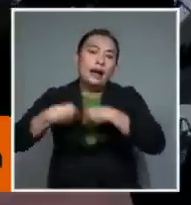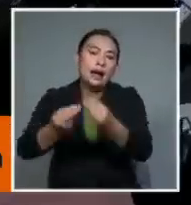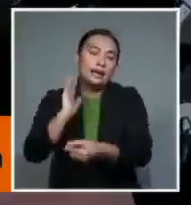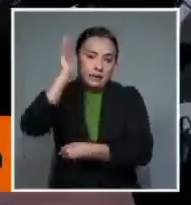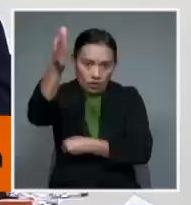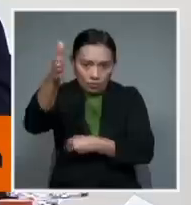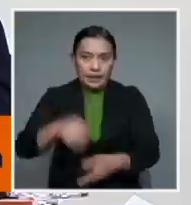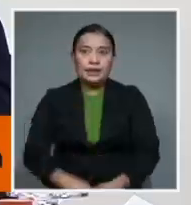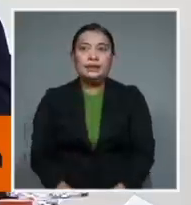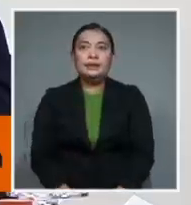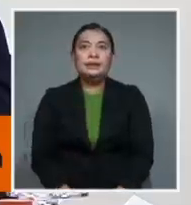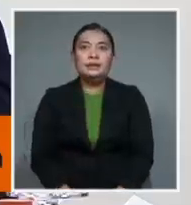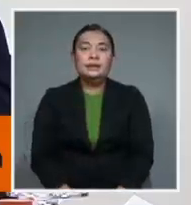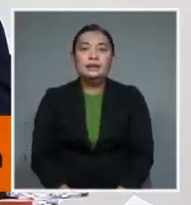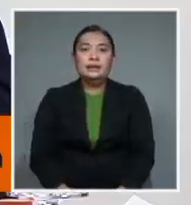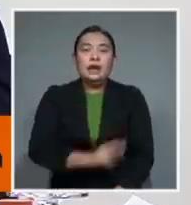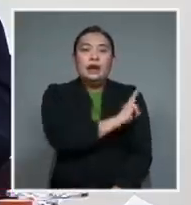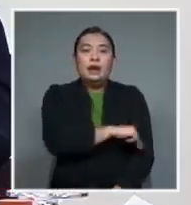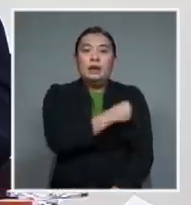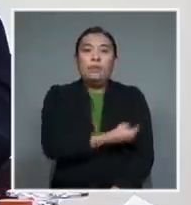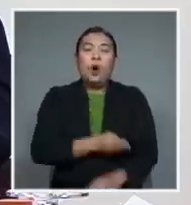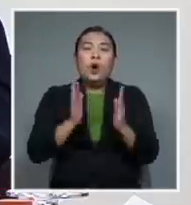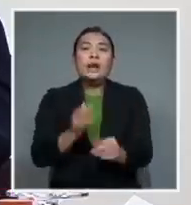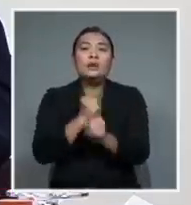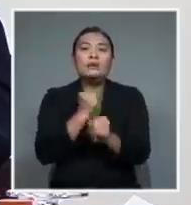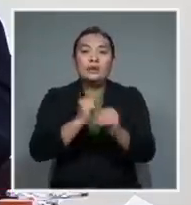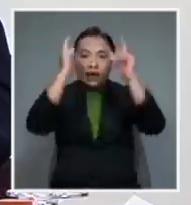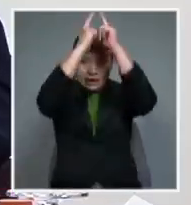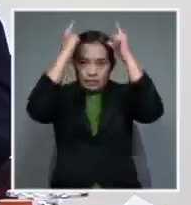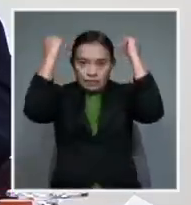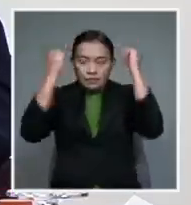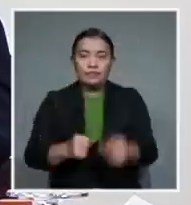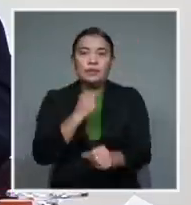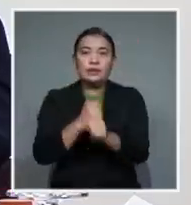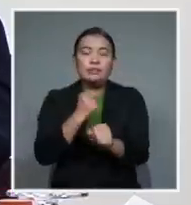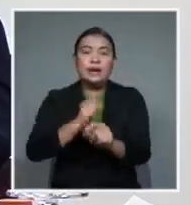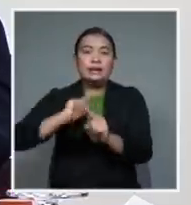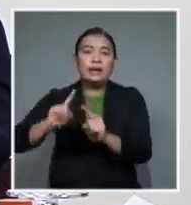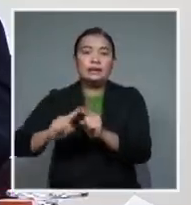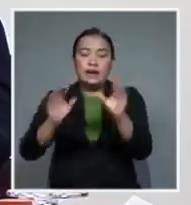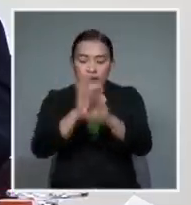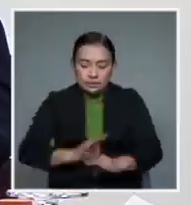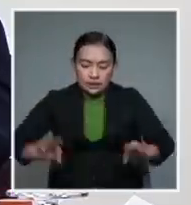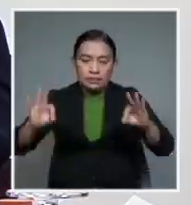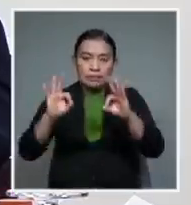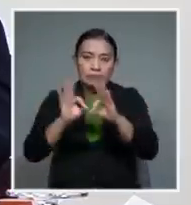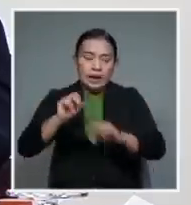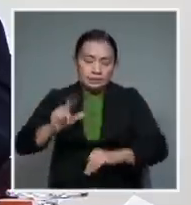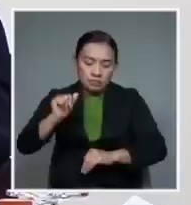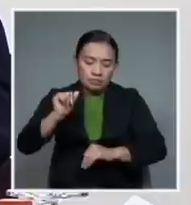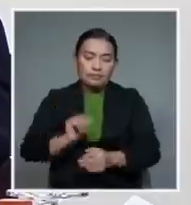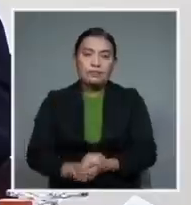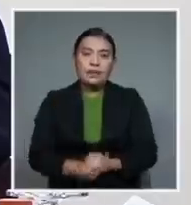ไป เพราะว่าแพทย์พยาบาลและก็พวกเราบุคลากรทางการแพทย์เนี่ยเป็นทับหน้าแล้วนอกจากเป็นทับหน้าแล้วเนี่ยเรายัง